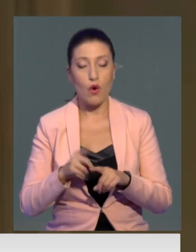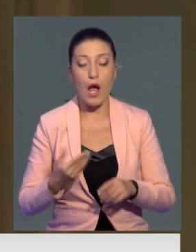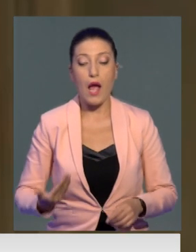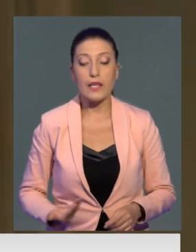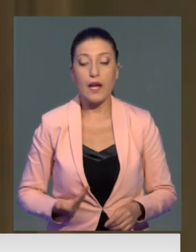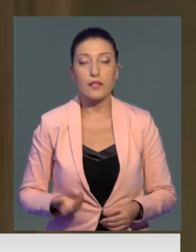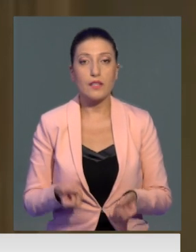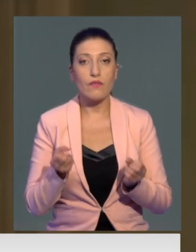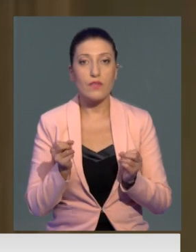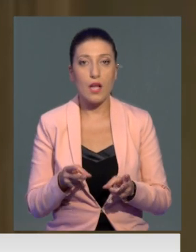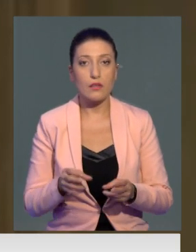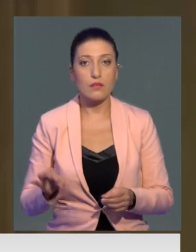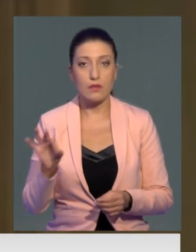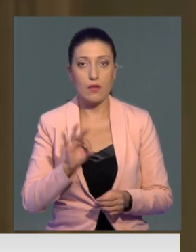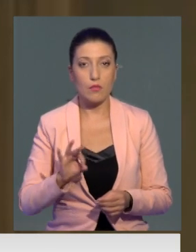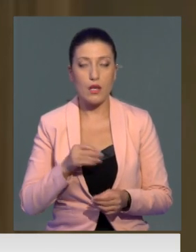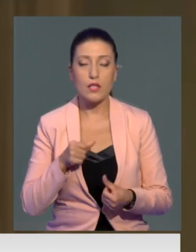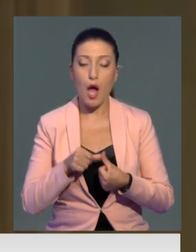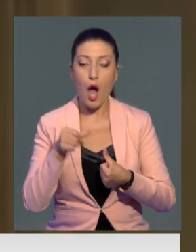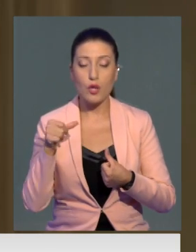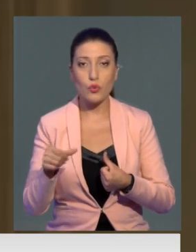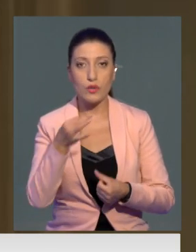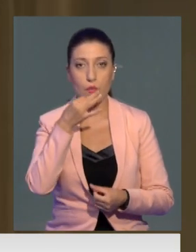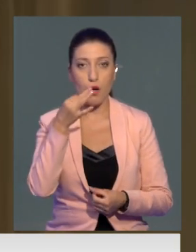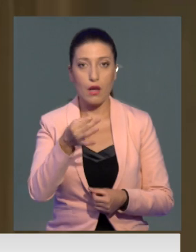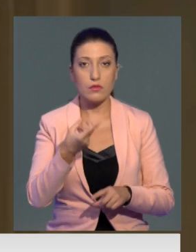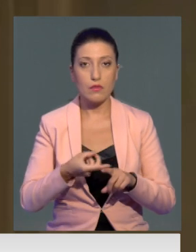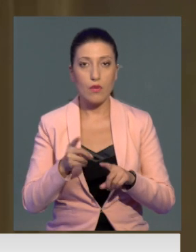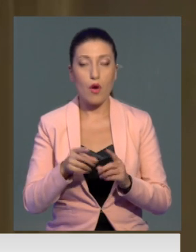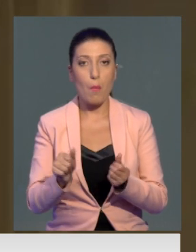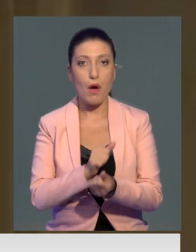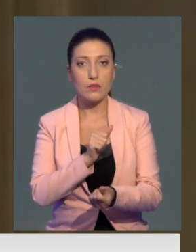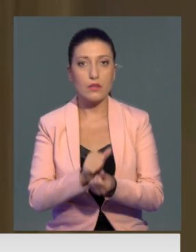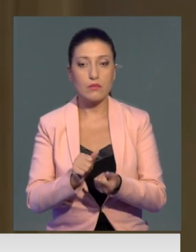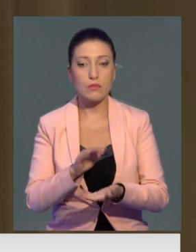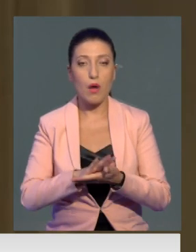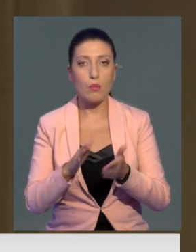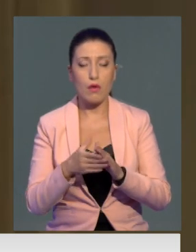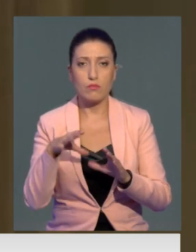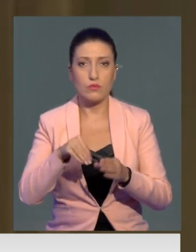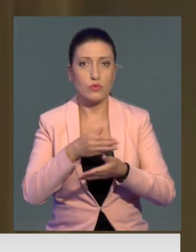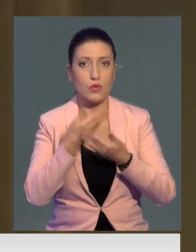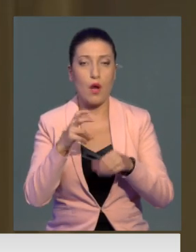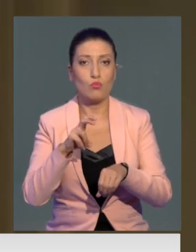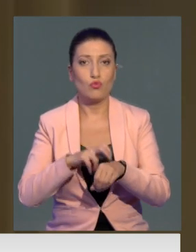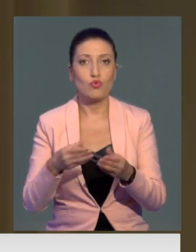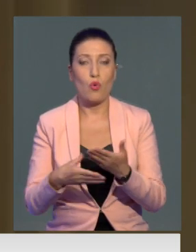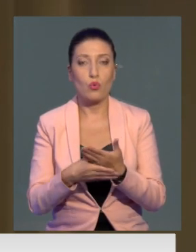սպառնացող դեպքում, հատուկյամ շեշտում, որևէ փաստաթղթով պայմանավորված չի եղել բուժ օգնությունը, քանի որ դա արդեն